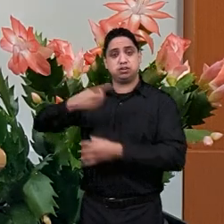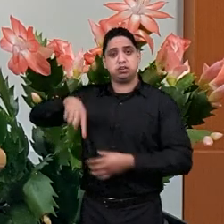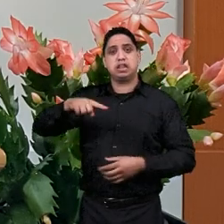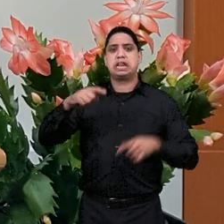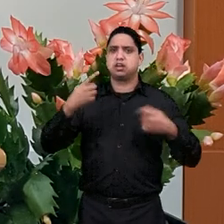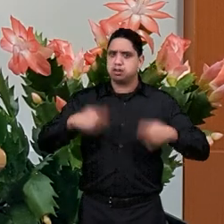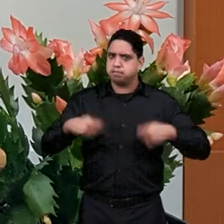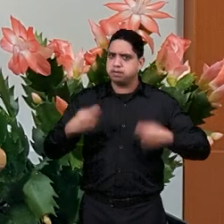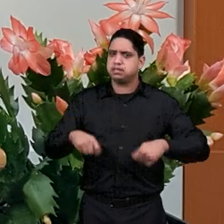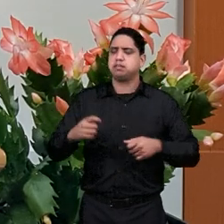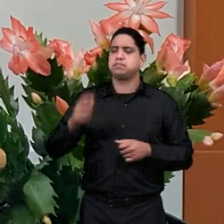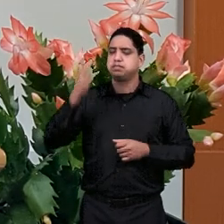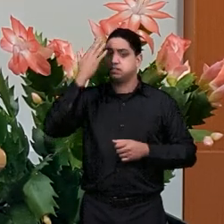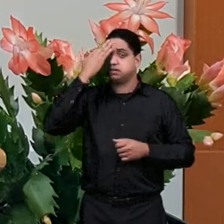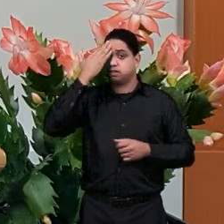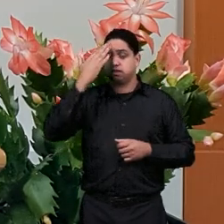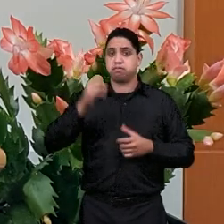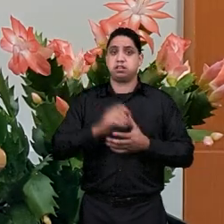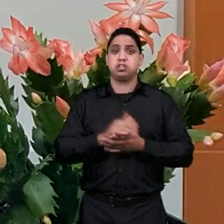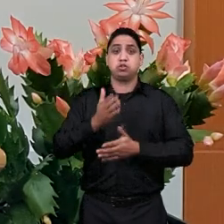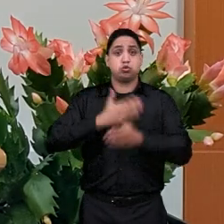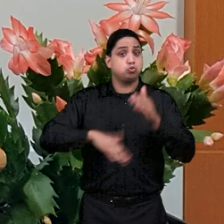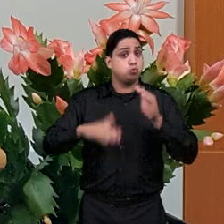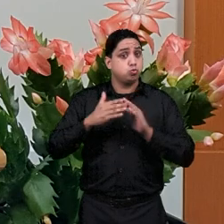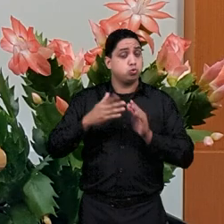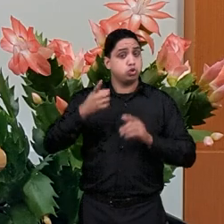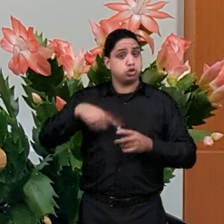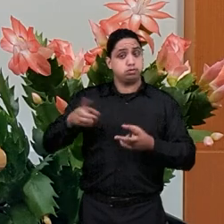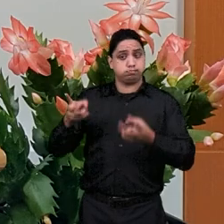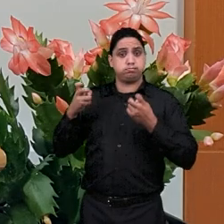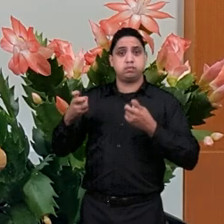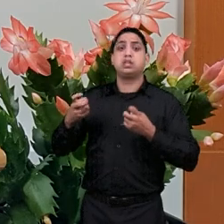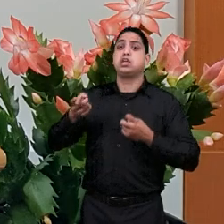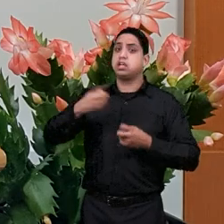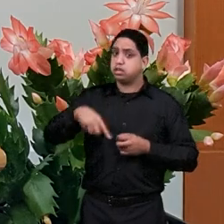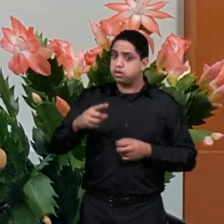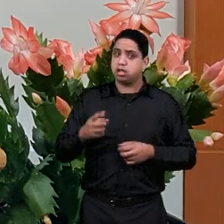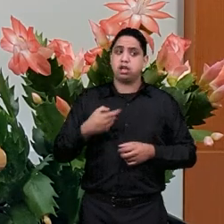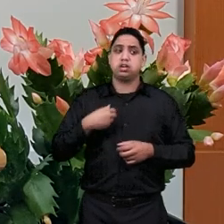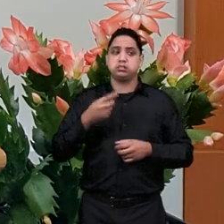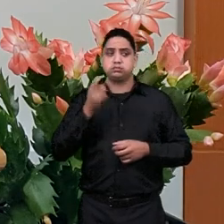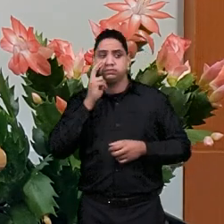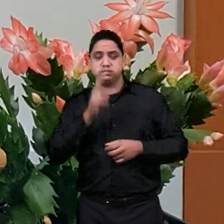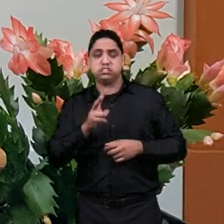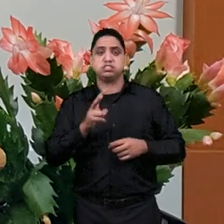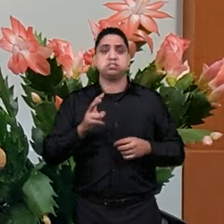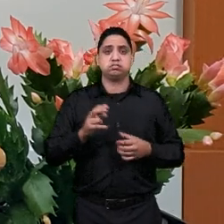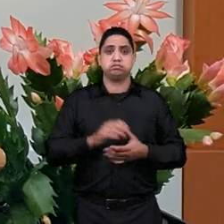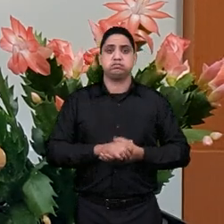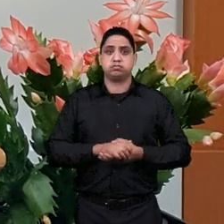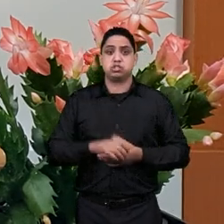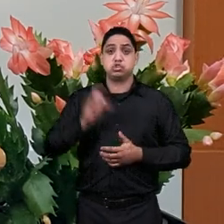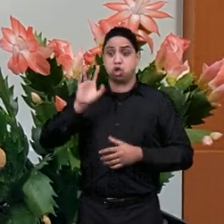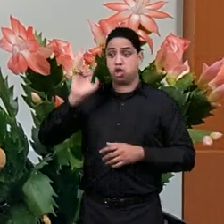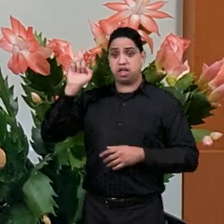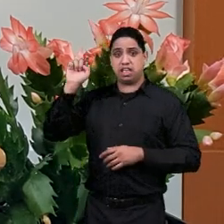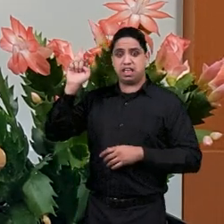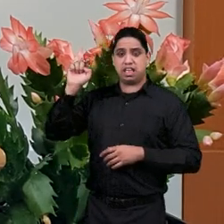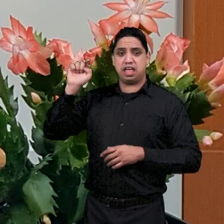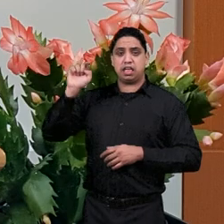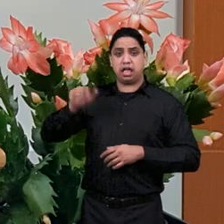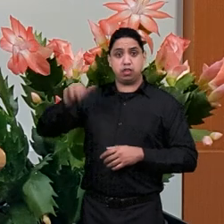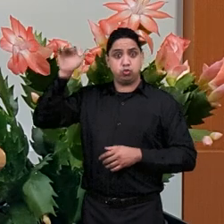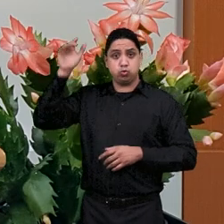en compte cela, nous que nous vivons. Et nous observons ce qui se passe, pas seulement les adultes, mais les jeunes